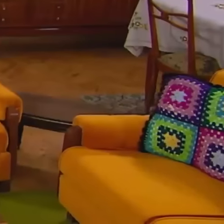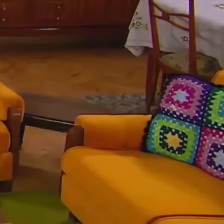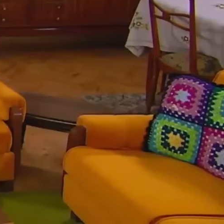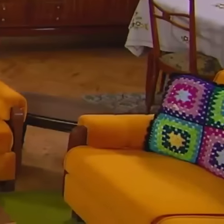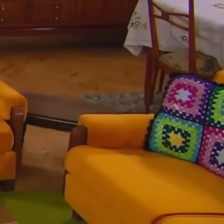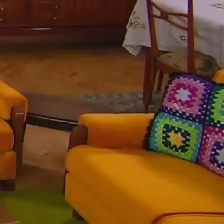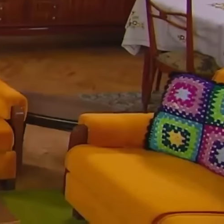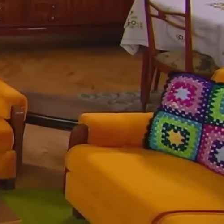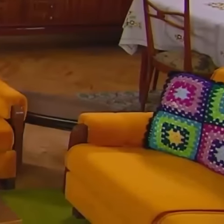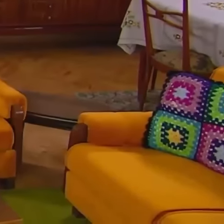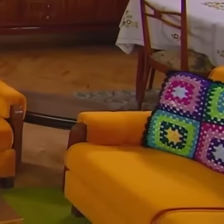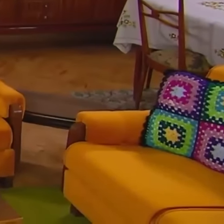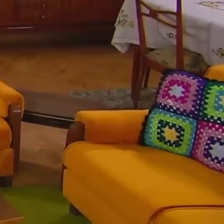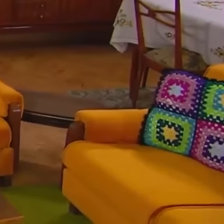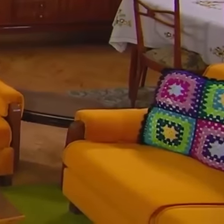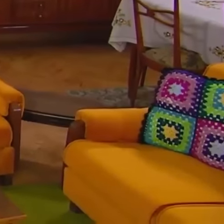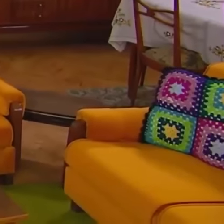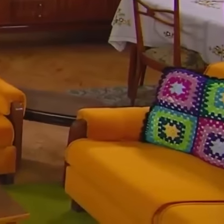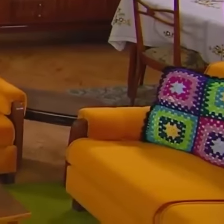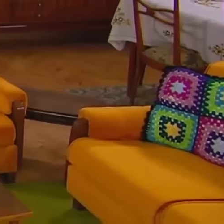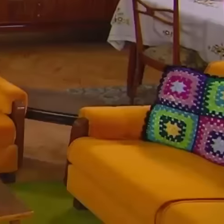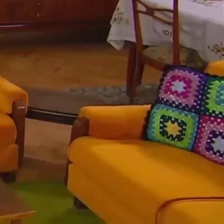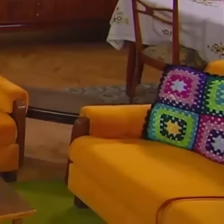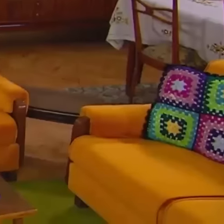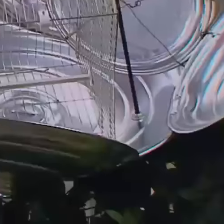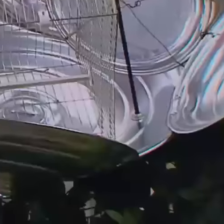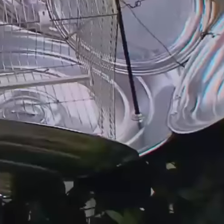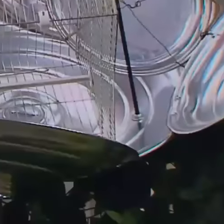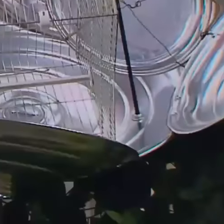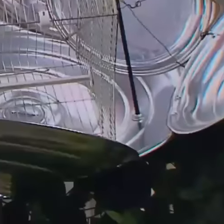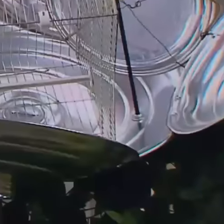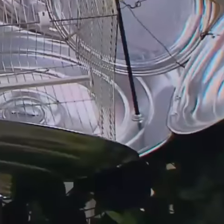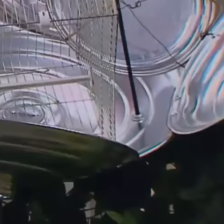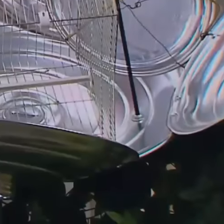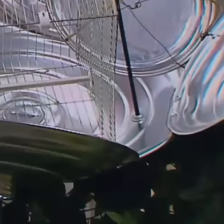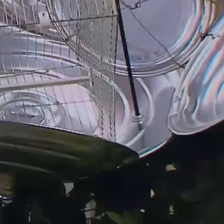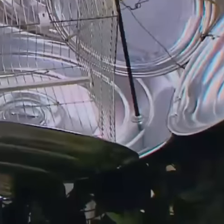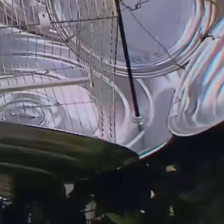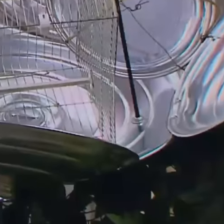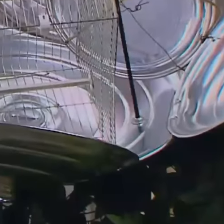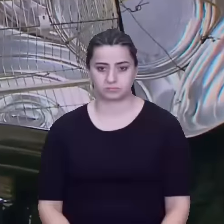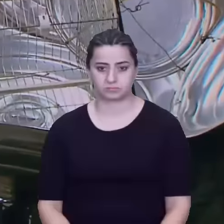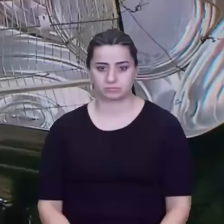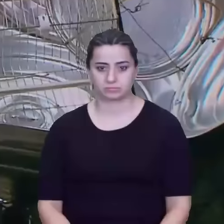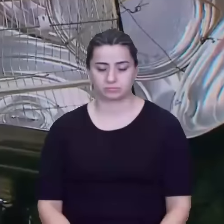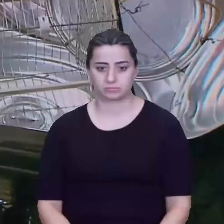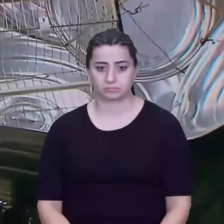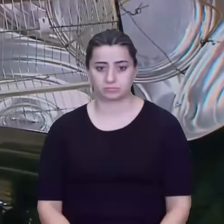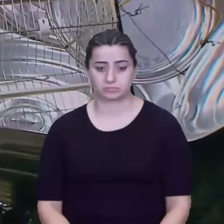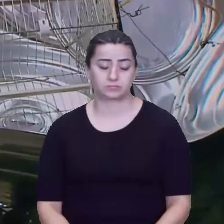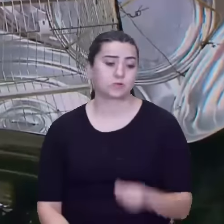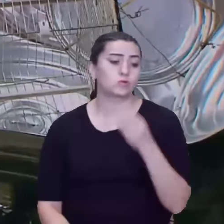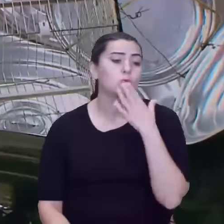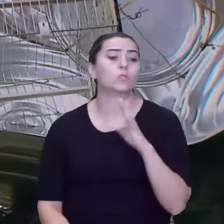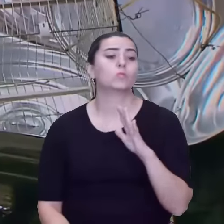geçti. Kafesi bıraktı, ayakkabı giyiyor. Tepsi yerini almış ama belli ki yine işe yaramamış. Yine yok